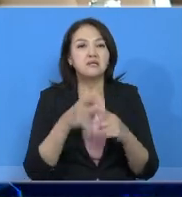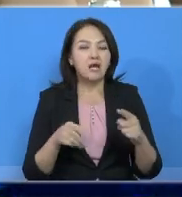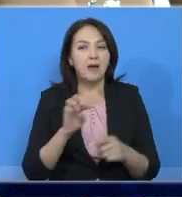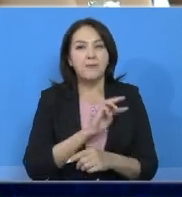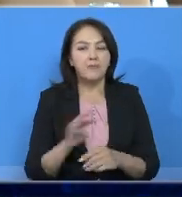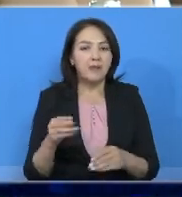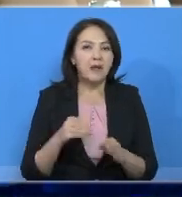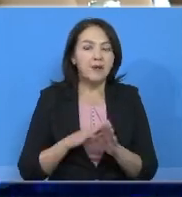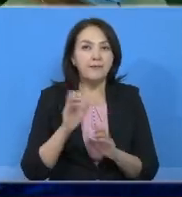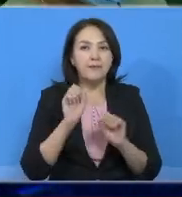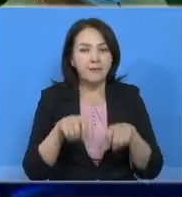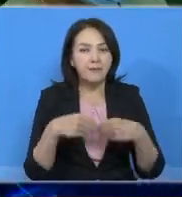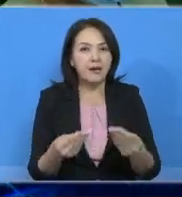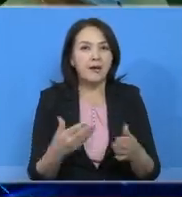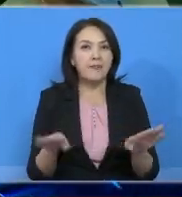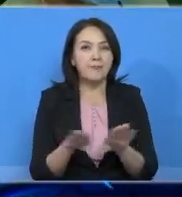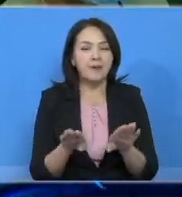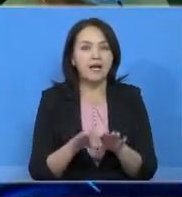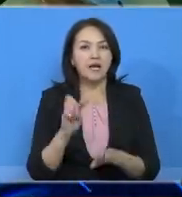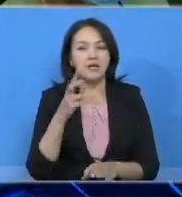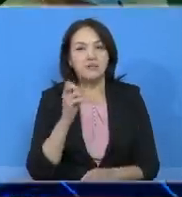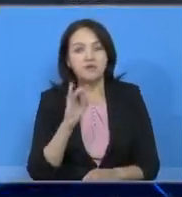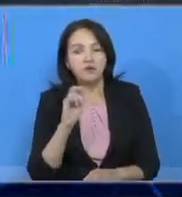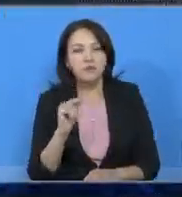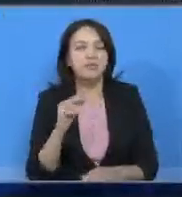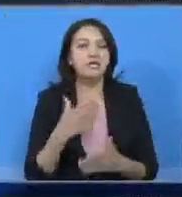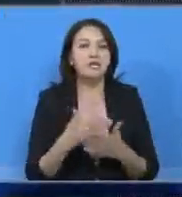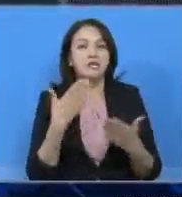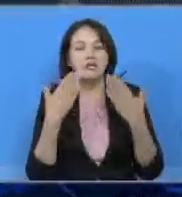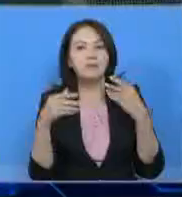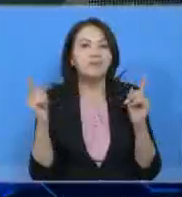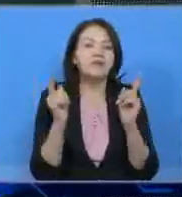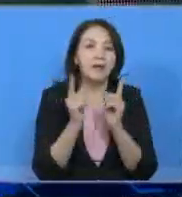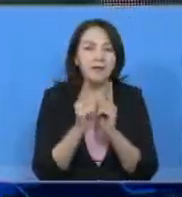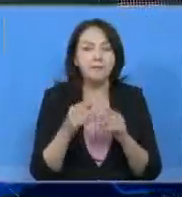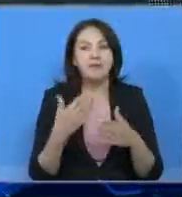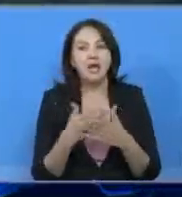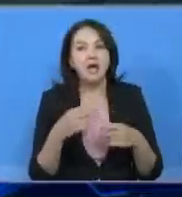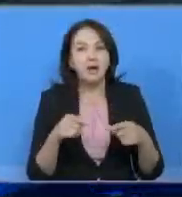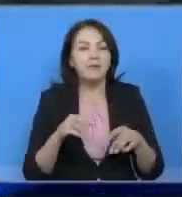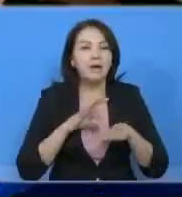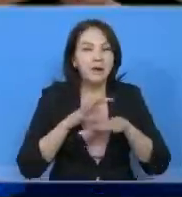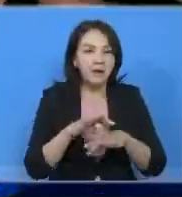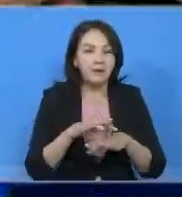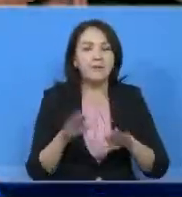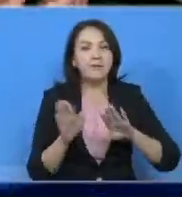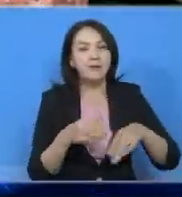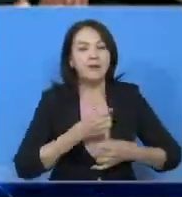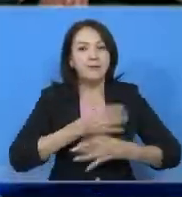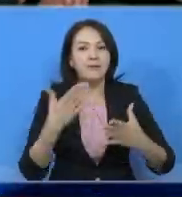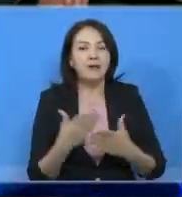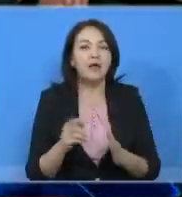дейін жеткізуге мүмкіндік береді. Сонымен бірге Александр Машкевич тілшілермен кездесіп, баспасөз мәслихатын өткізді. Кейін мерекеге